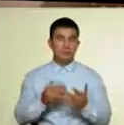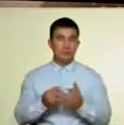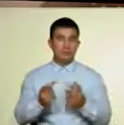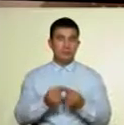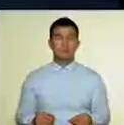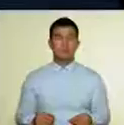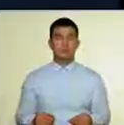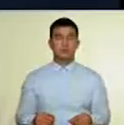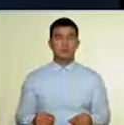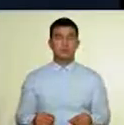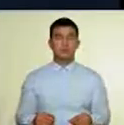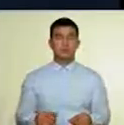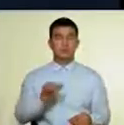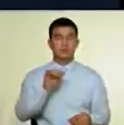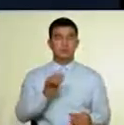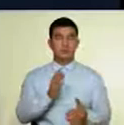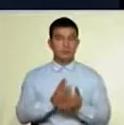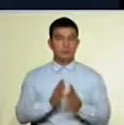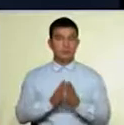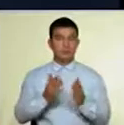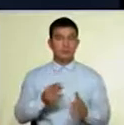ishlab ko'ramiz. Darsligimizdagi